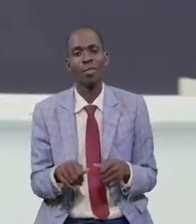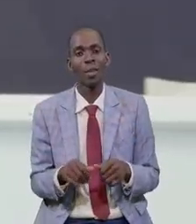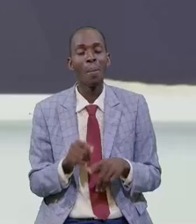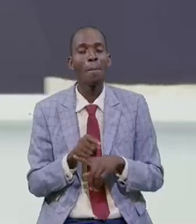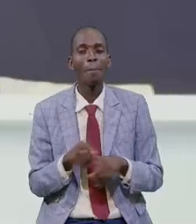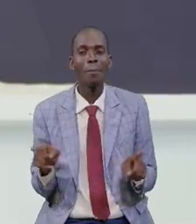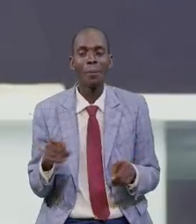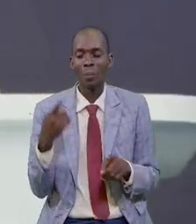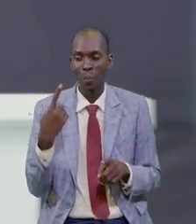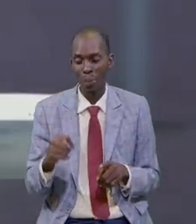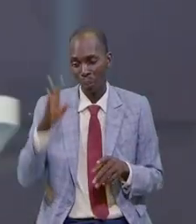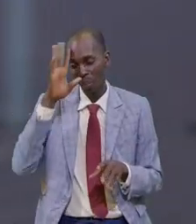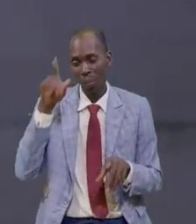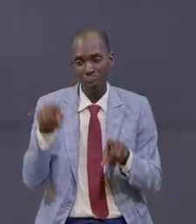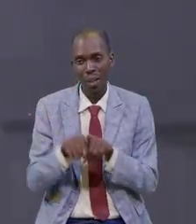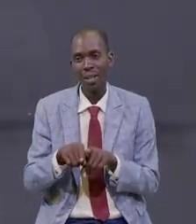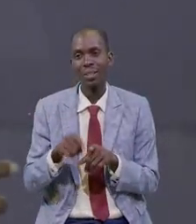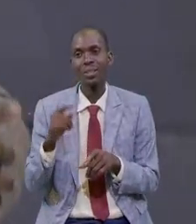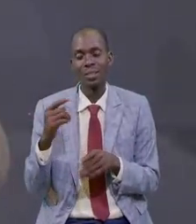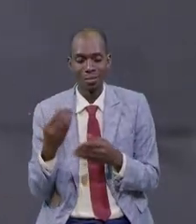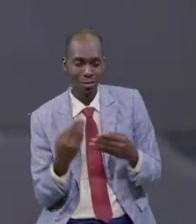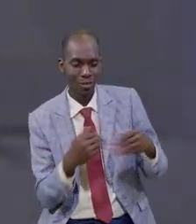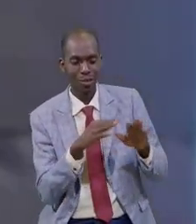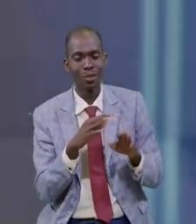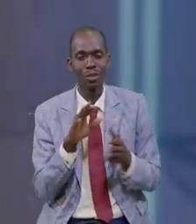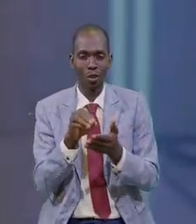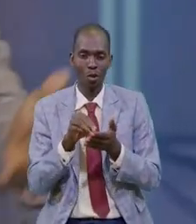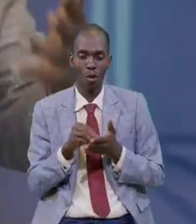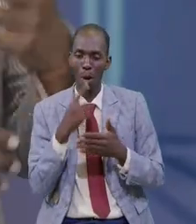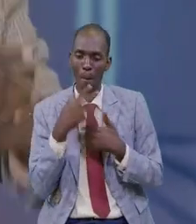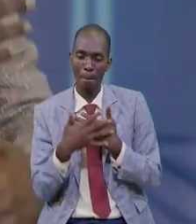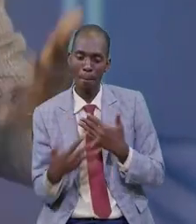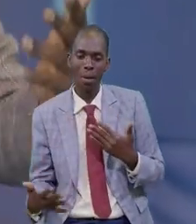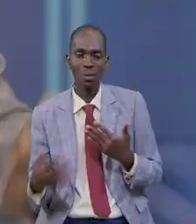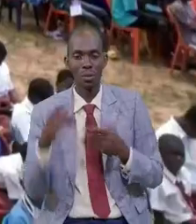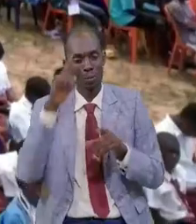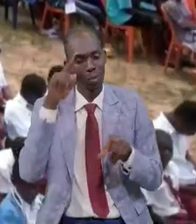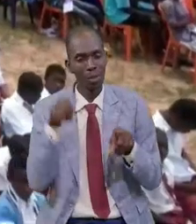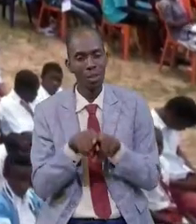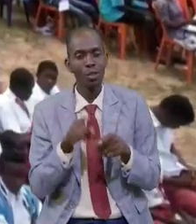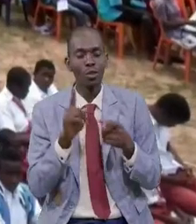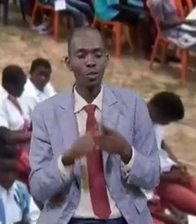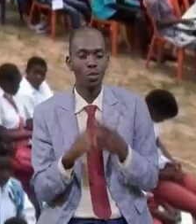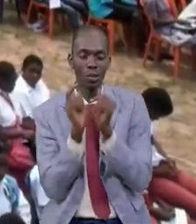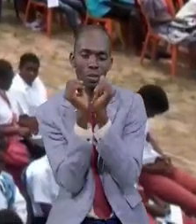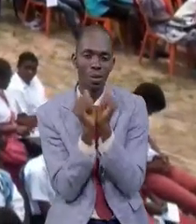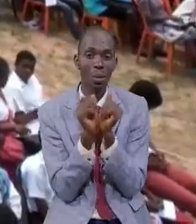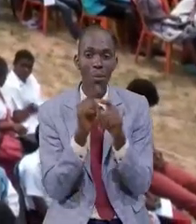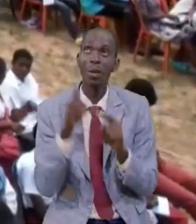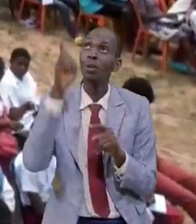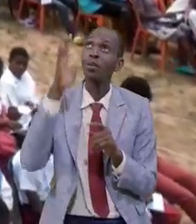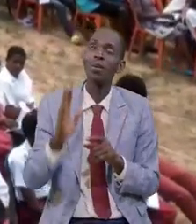qu'ils l'ont vendu en esclavage mais le Seigneur va révoquer